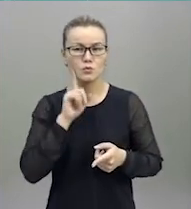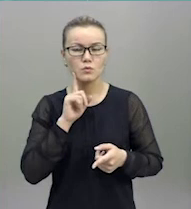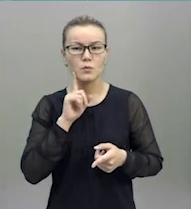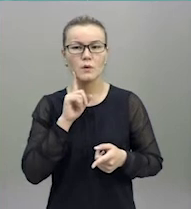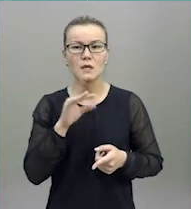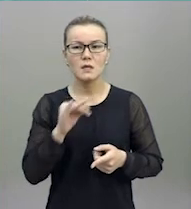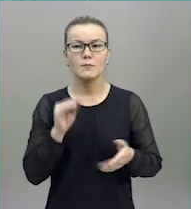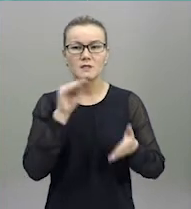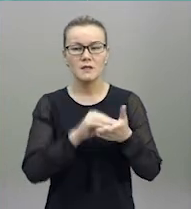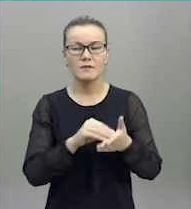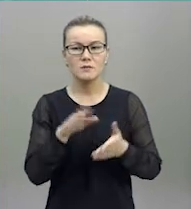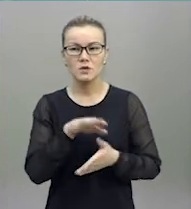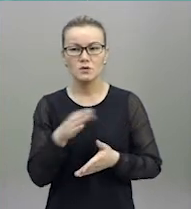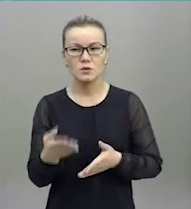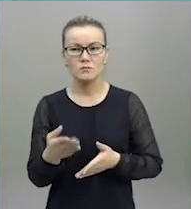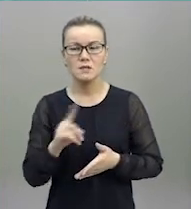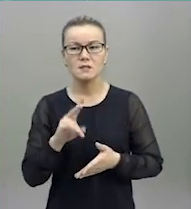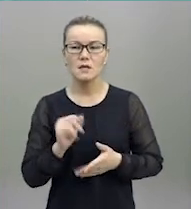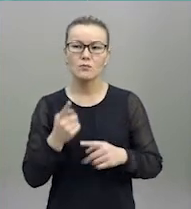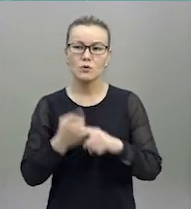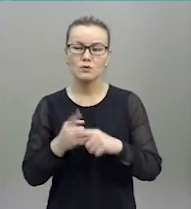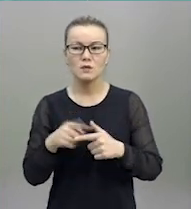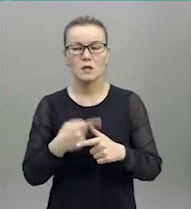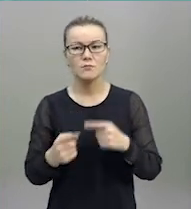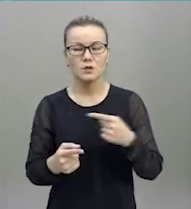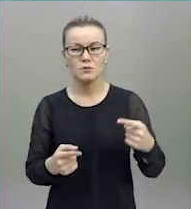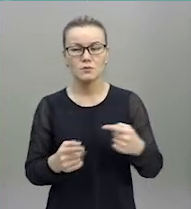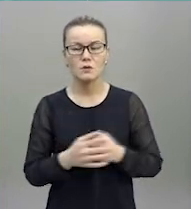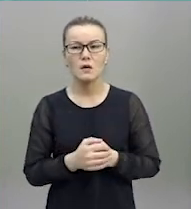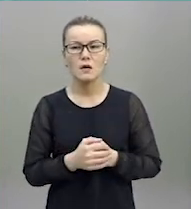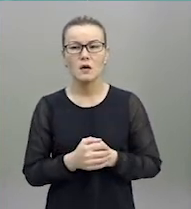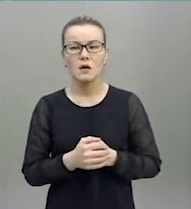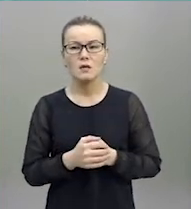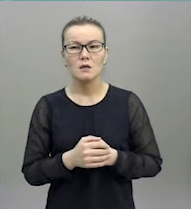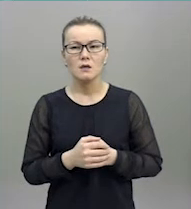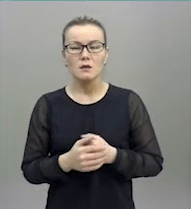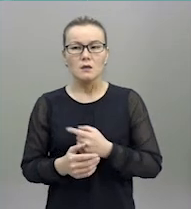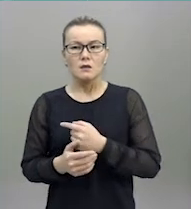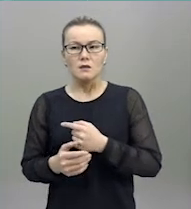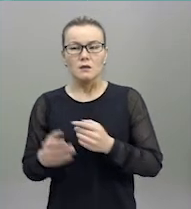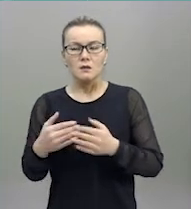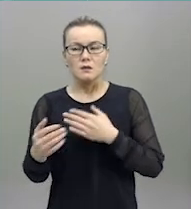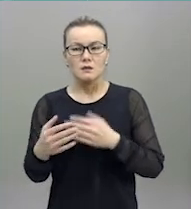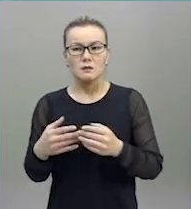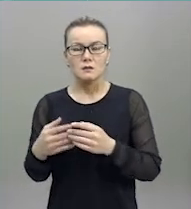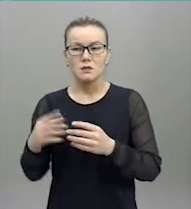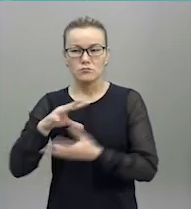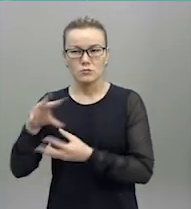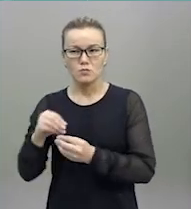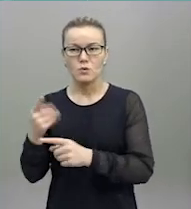поставить между ними знак плюс или минус на плюс если мы ищем сумму минус если мы соответственно ищем